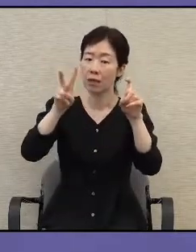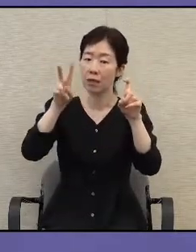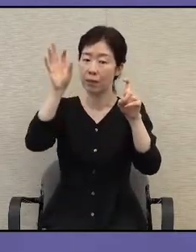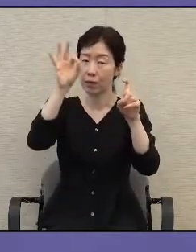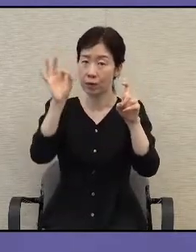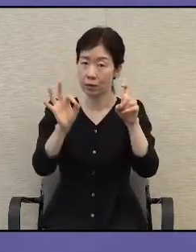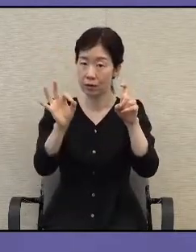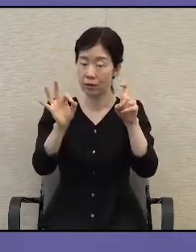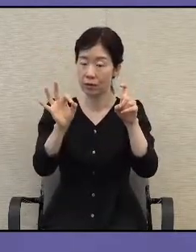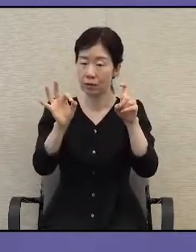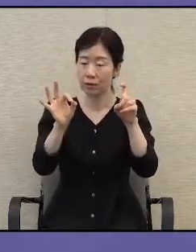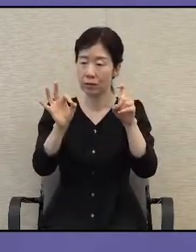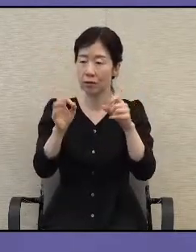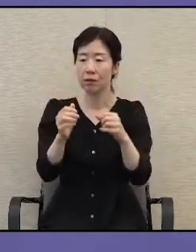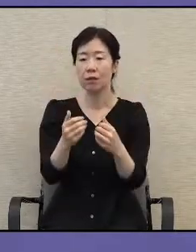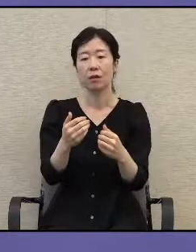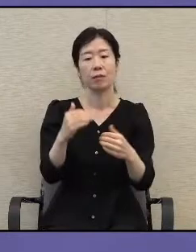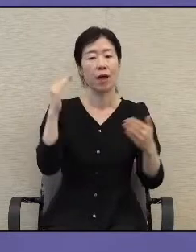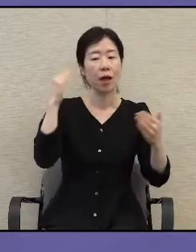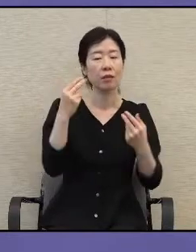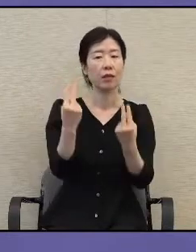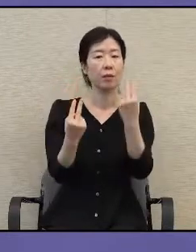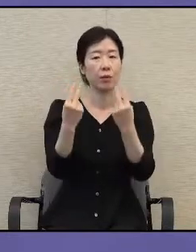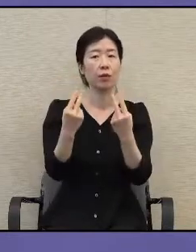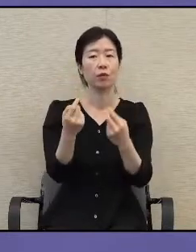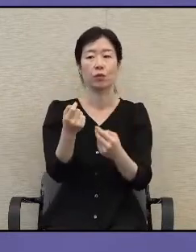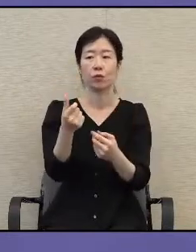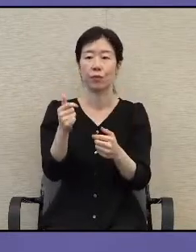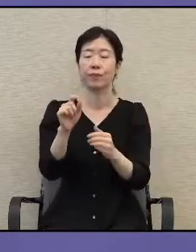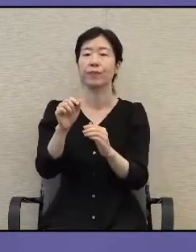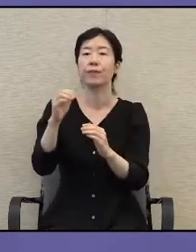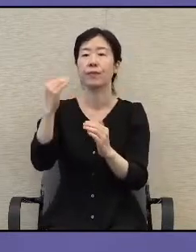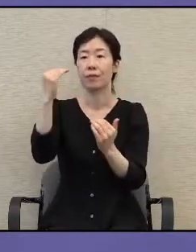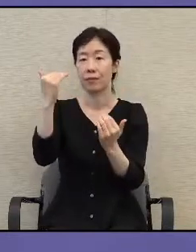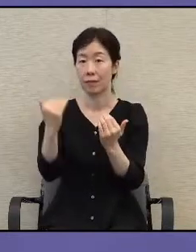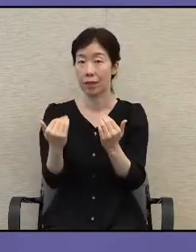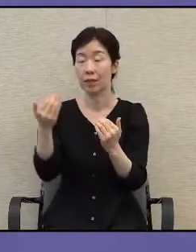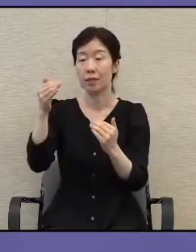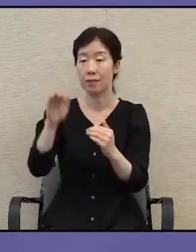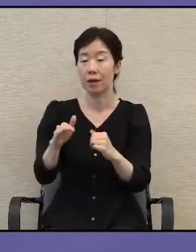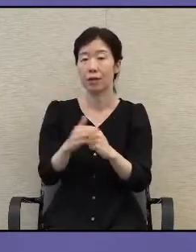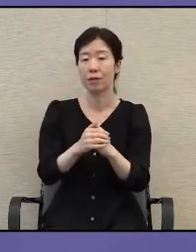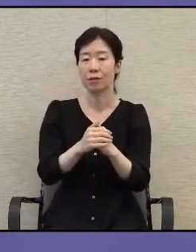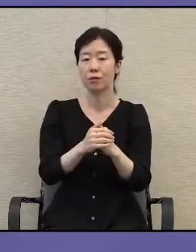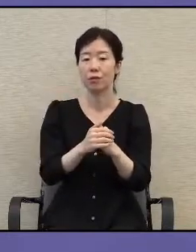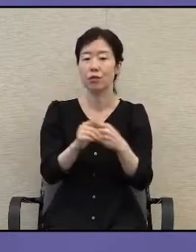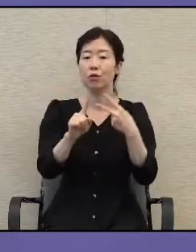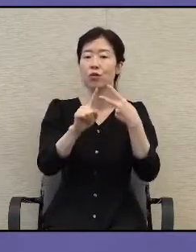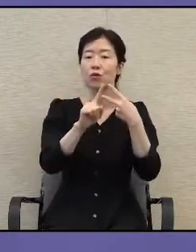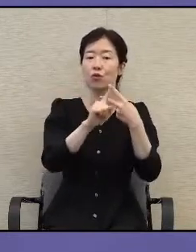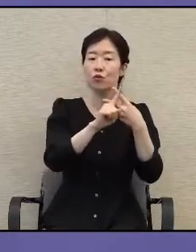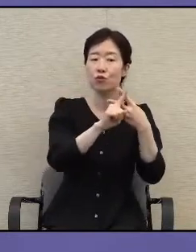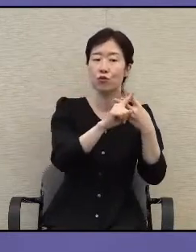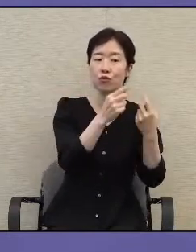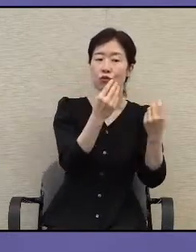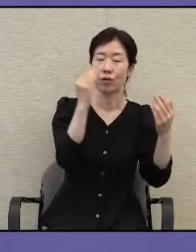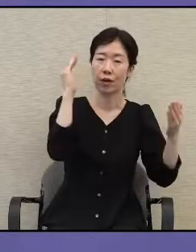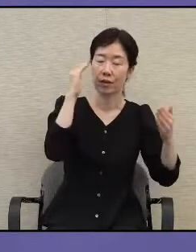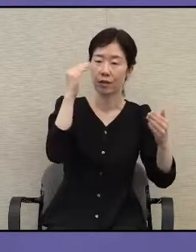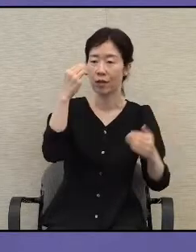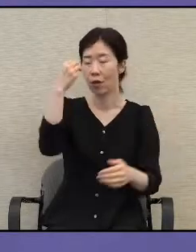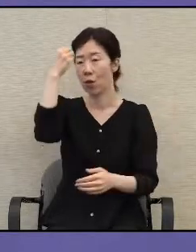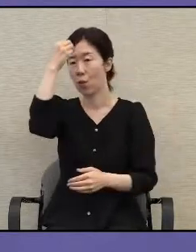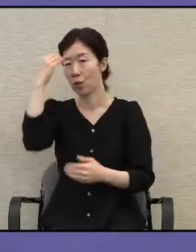양상을 보이고 있고, 중학생과 고등학생을 보았을 때 고등학교 학생들이 중학생보다 한 2배 가까이 자살